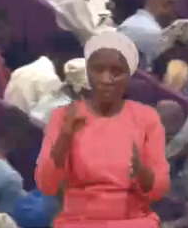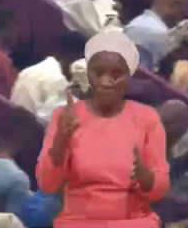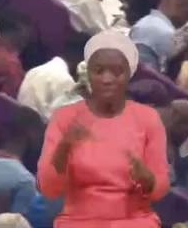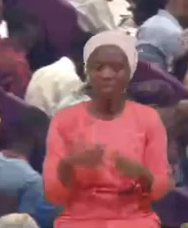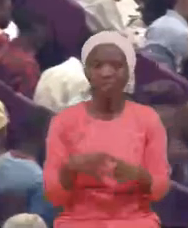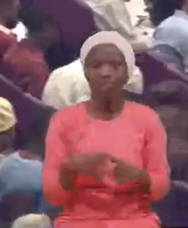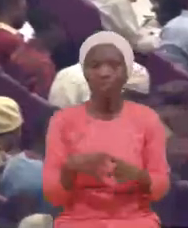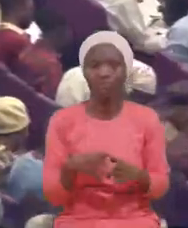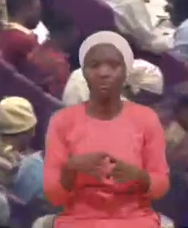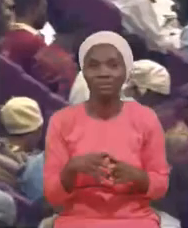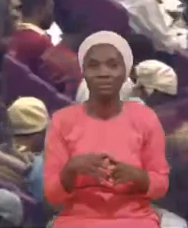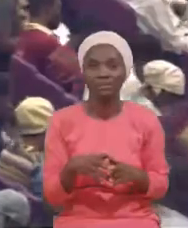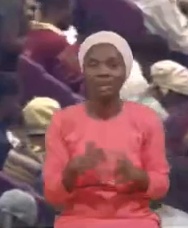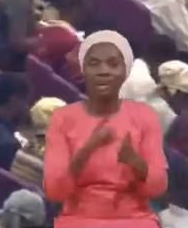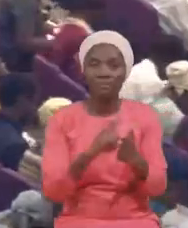1 Jean 1,